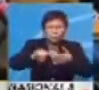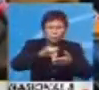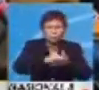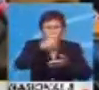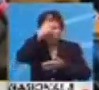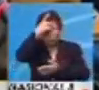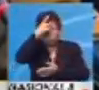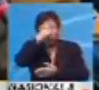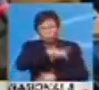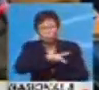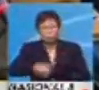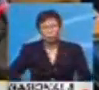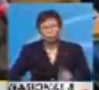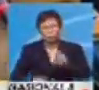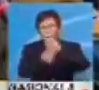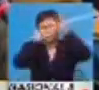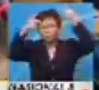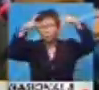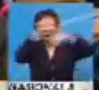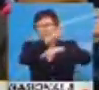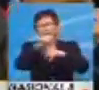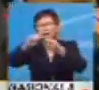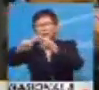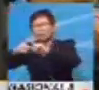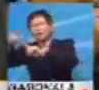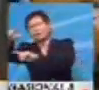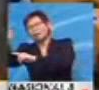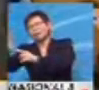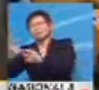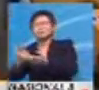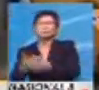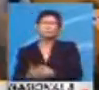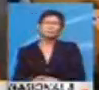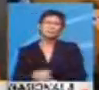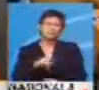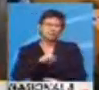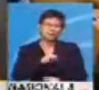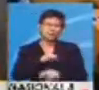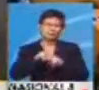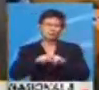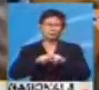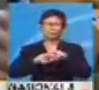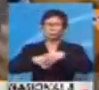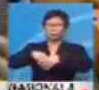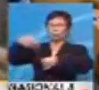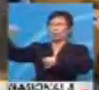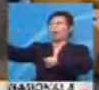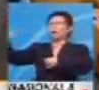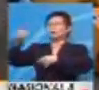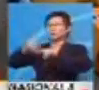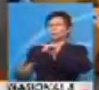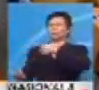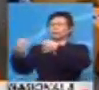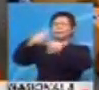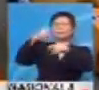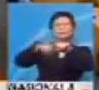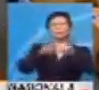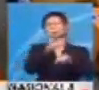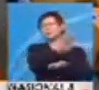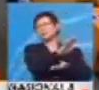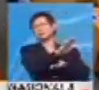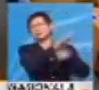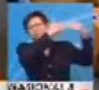Datuk Paduka timbalan presiden dengan arak-arakan yang lain Jadi saya di luar saya terlibat yang tidak pun diuruskan